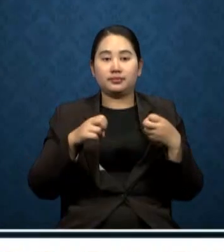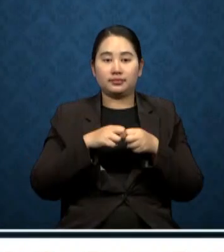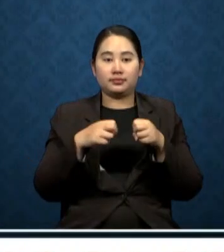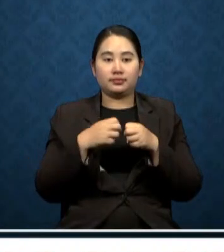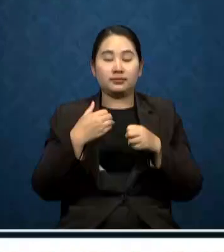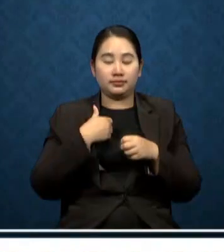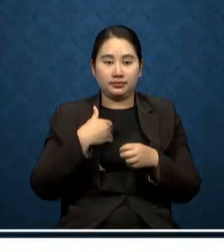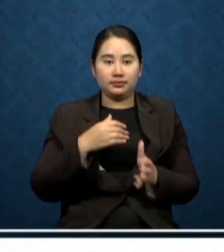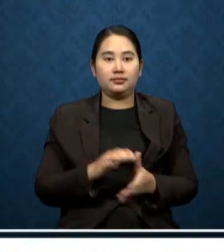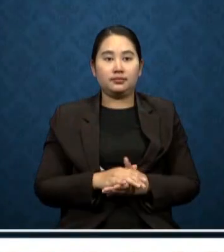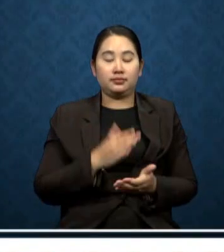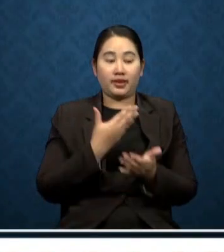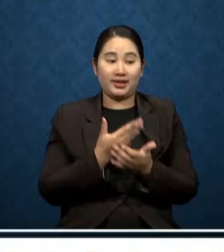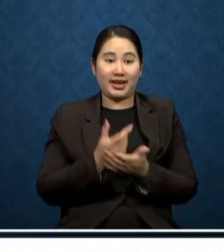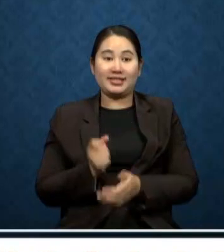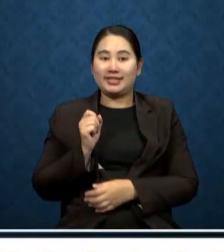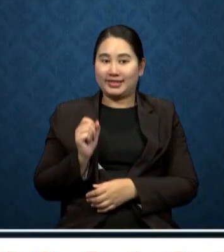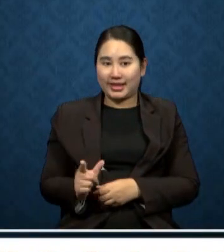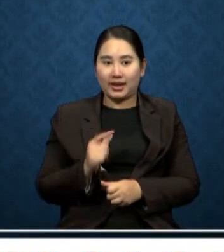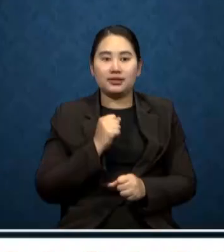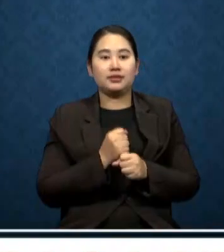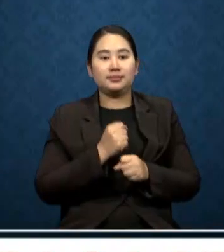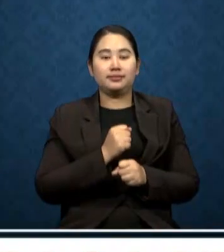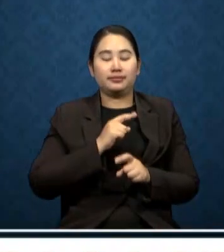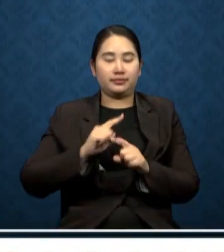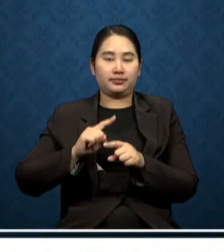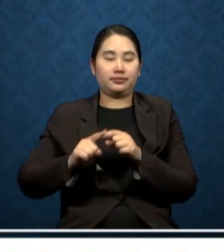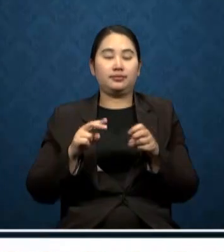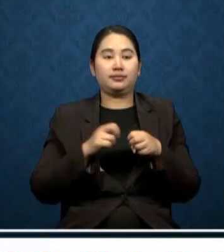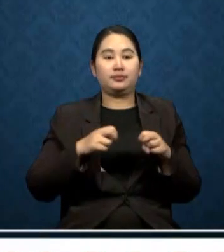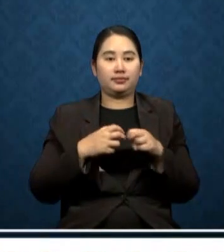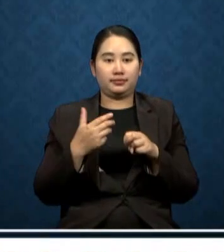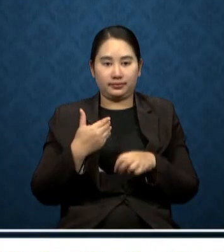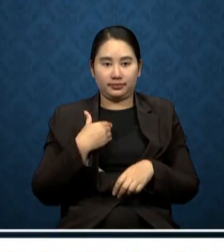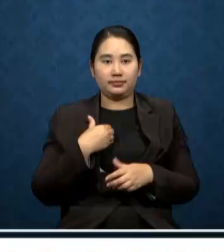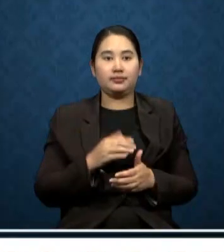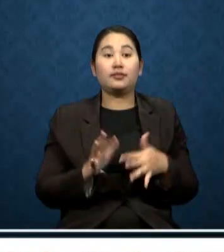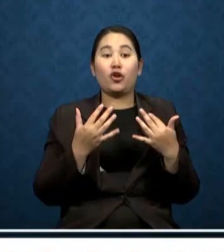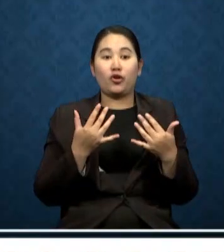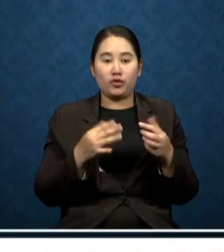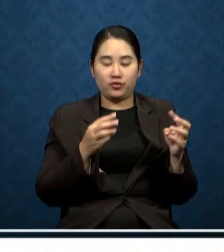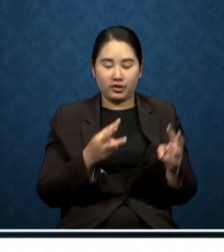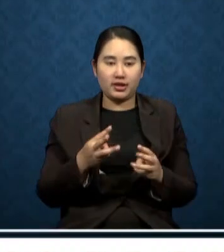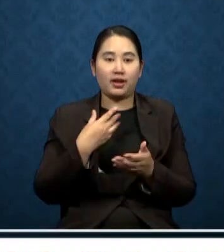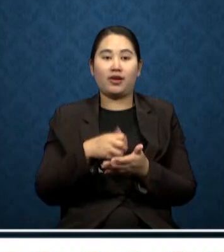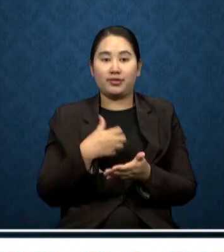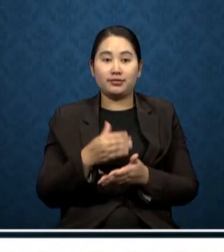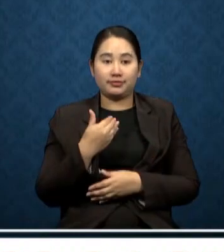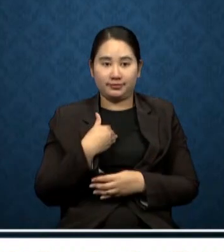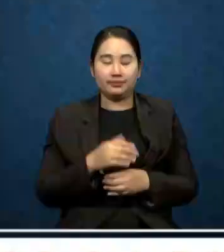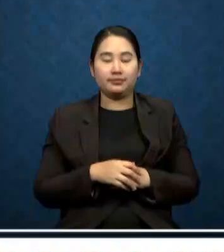วิฯาคิ ประเม แ่ง ก็ ตอง ไป จ้าง เขาทำ อะไร ต่ ๆ เรา เี่ย อันนี้ ก็ เป ภาหา ที่ เกิด ขึ้ เดีย ก จะ ม วธีการ ใ การ แก้ ต่ไป